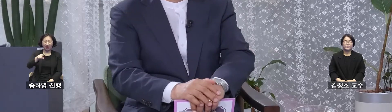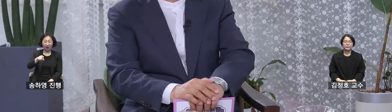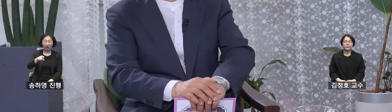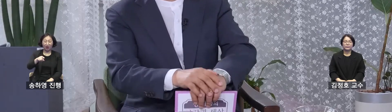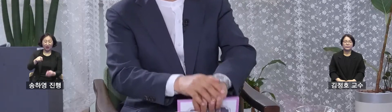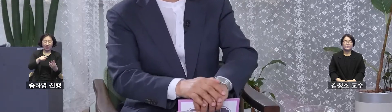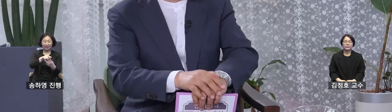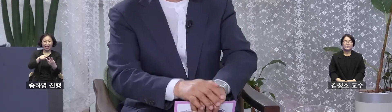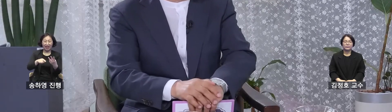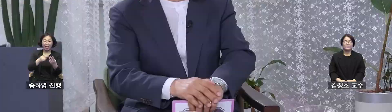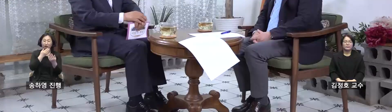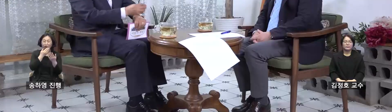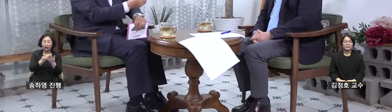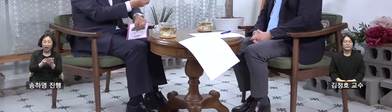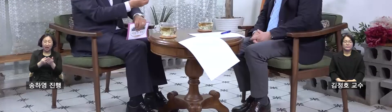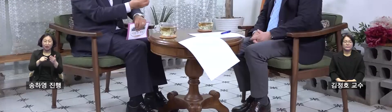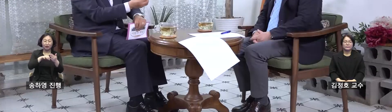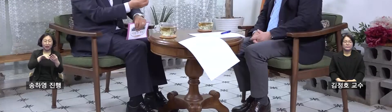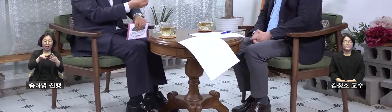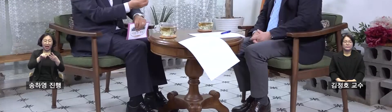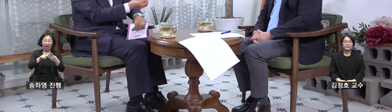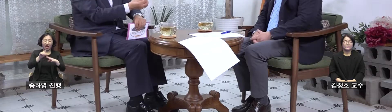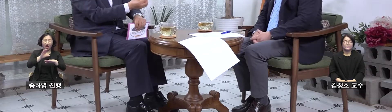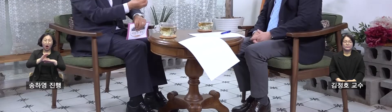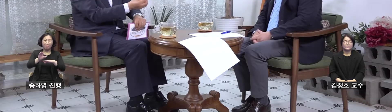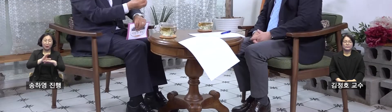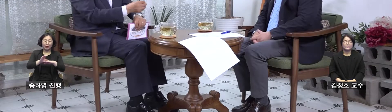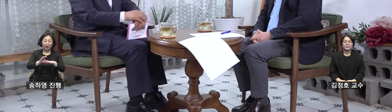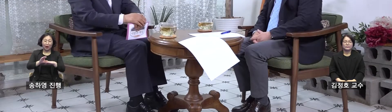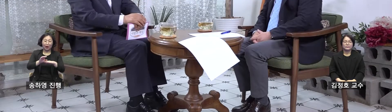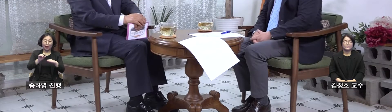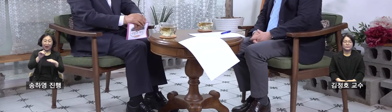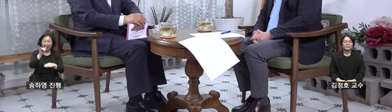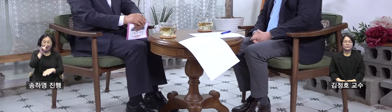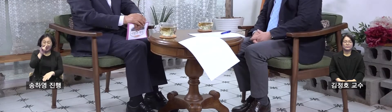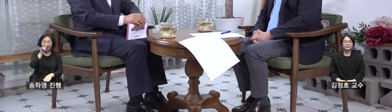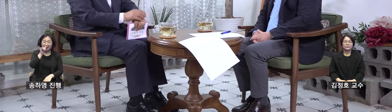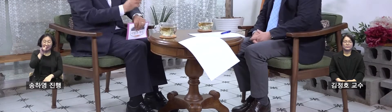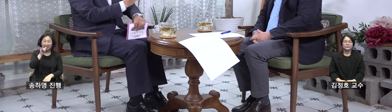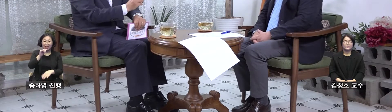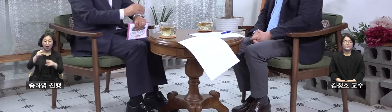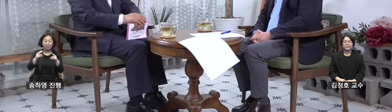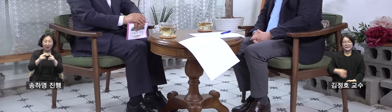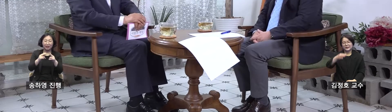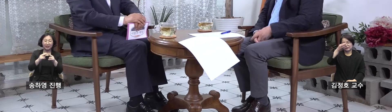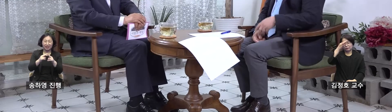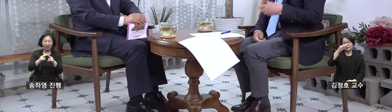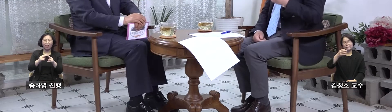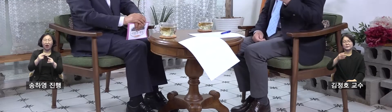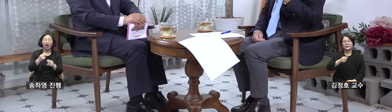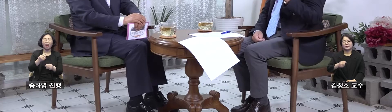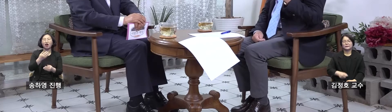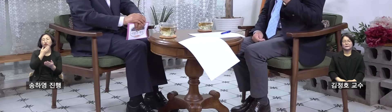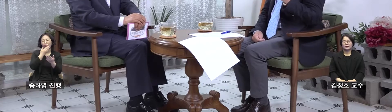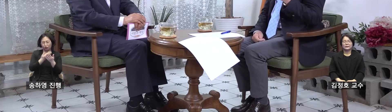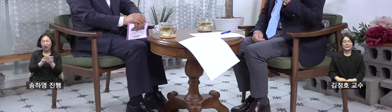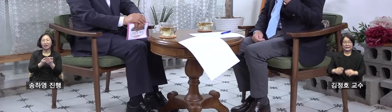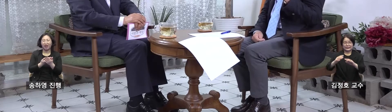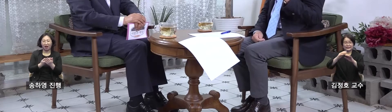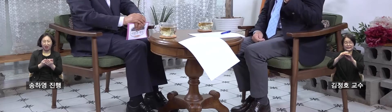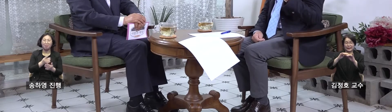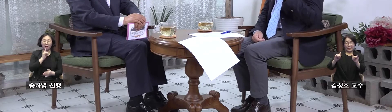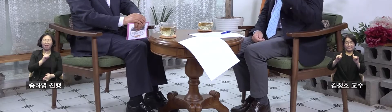중에서도 그 컴퓨터에 돼 있는 반도체가 그 성능을 좌우합니다. 우리